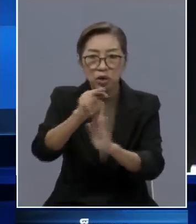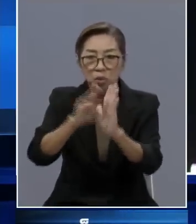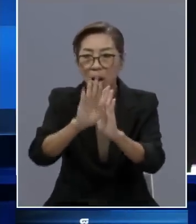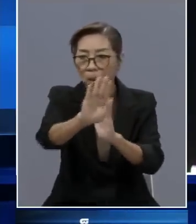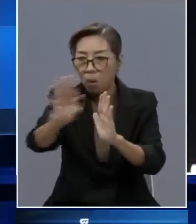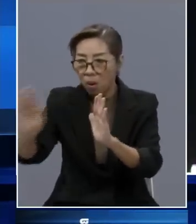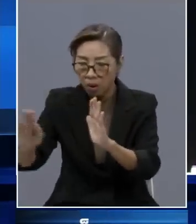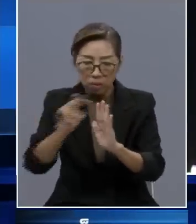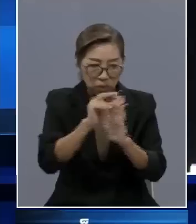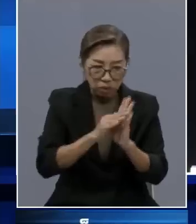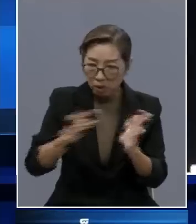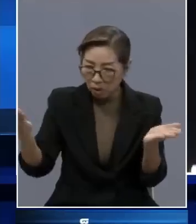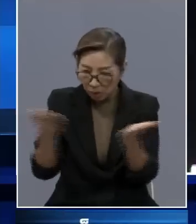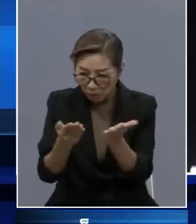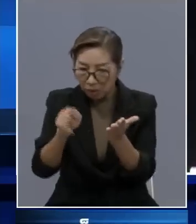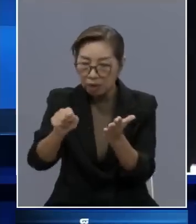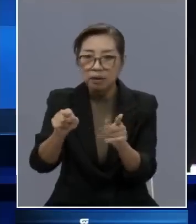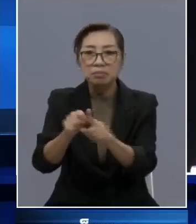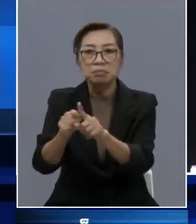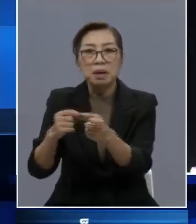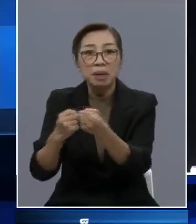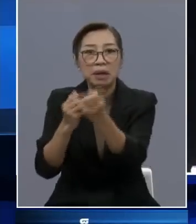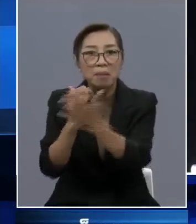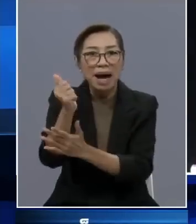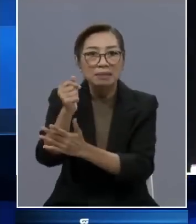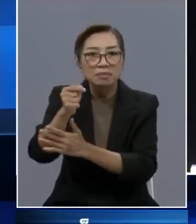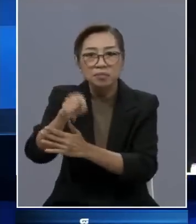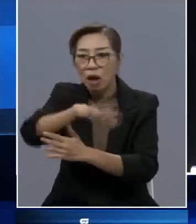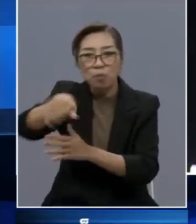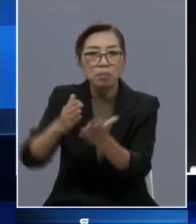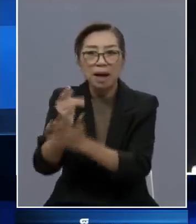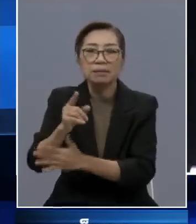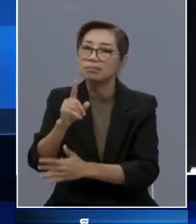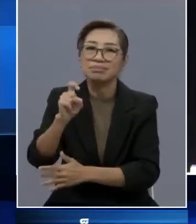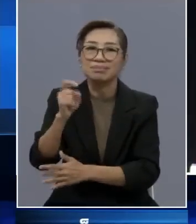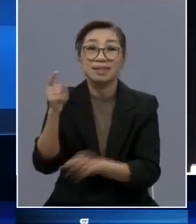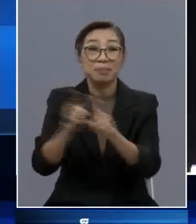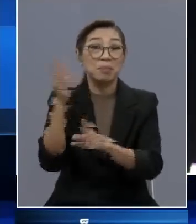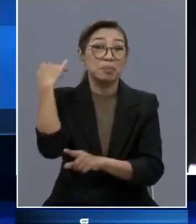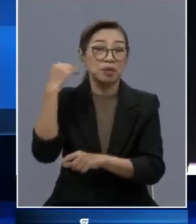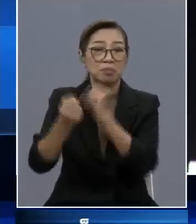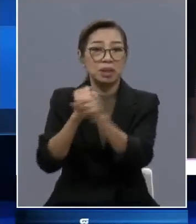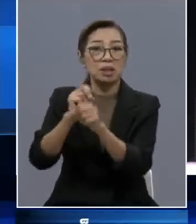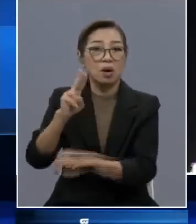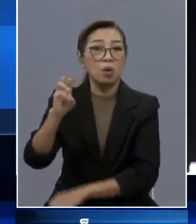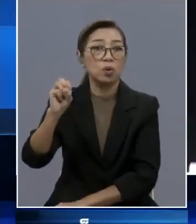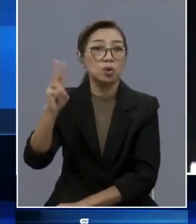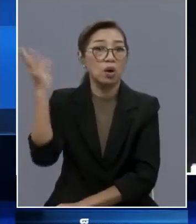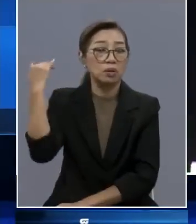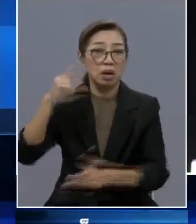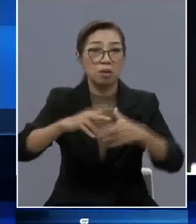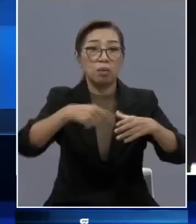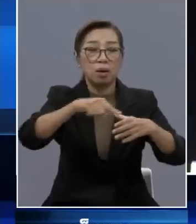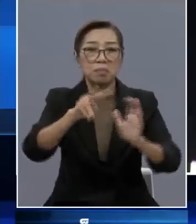การเมืองผลักดันกันไปปุ๊บมันจะประสบความสำเร็จถ้าย้อนไปดูการเลือกตั้งปี62อะครับตอนนั้นพลังประชารัฐตั้งรัฐบาลนะครับมันก็มีบางประเด็นเหมือนกัน